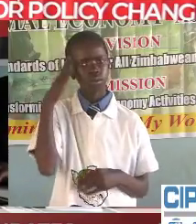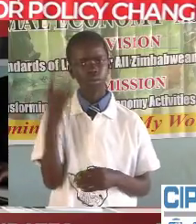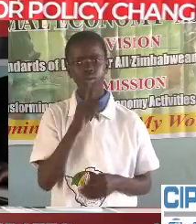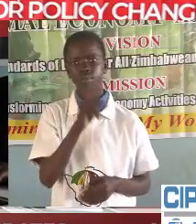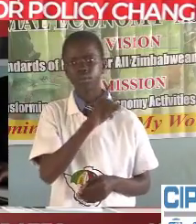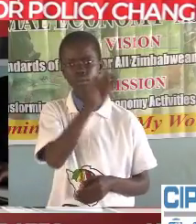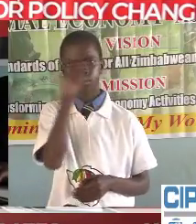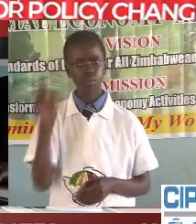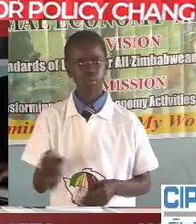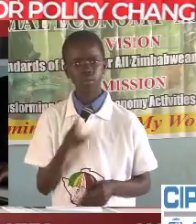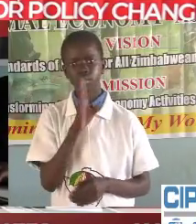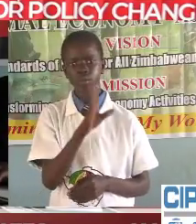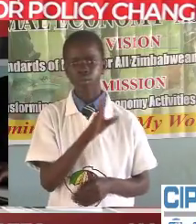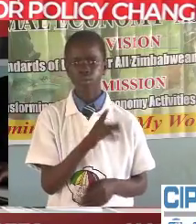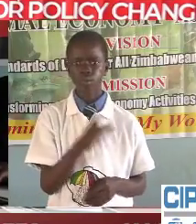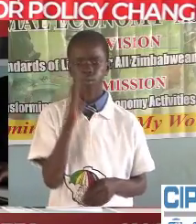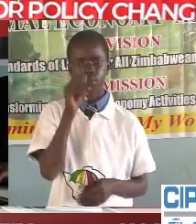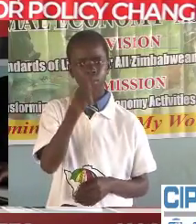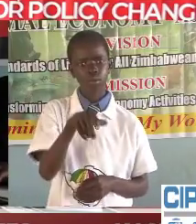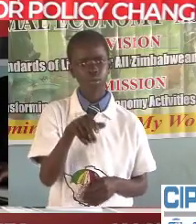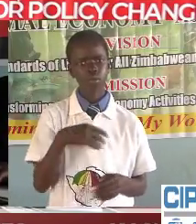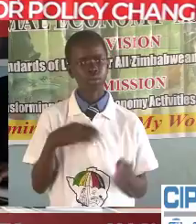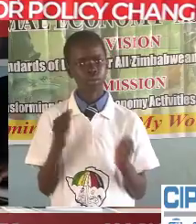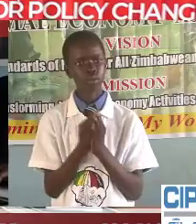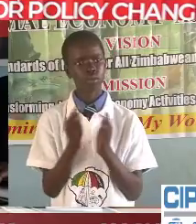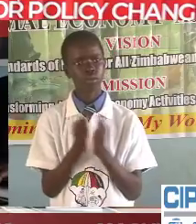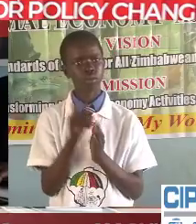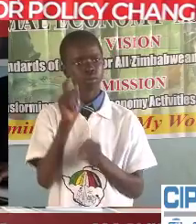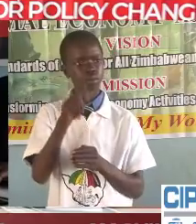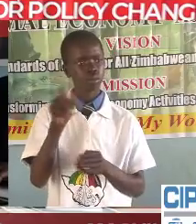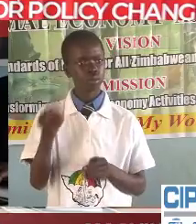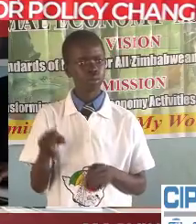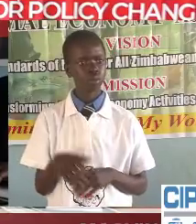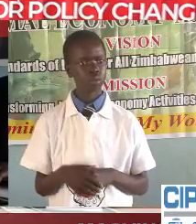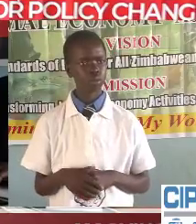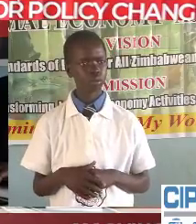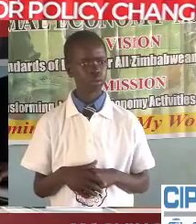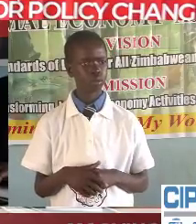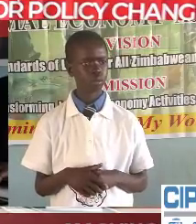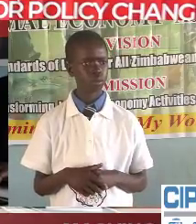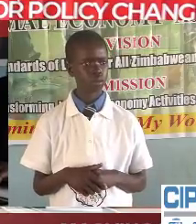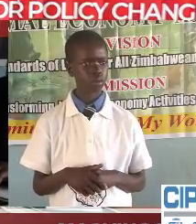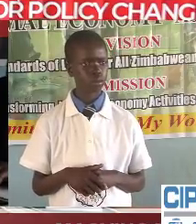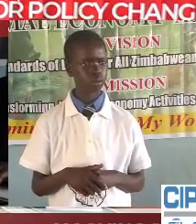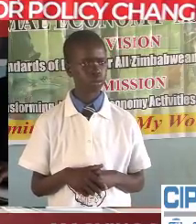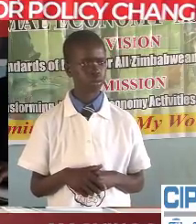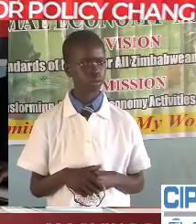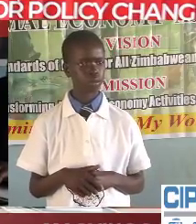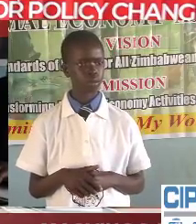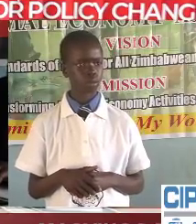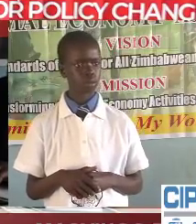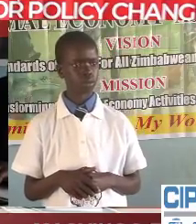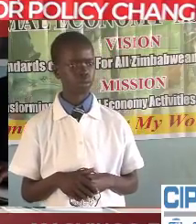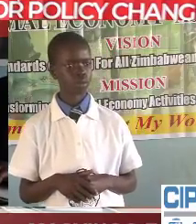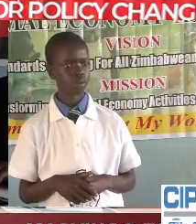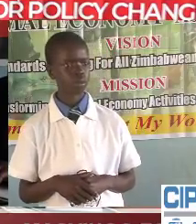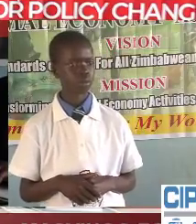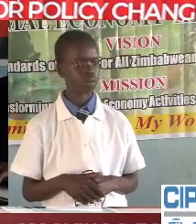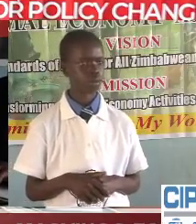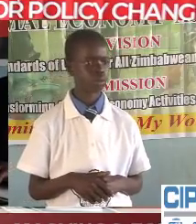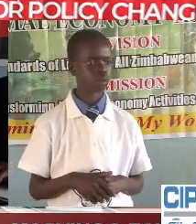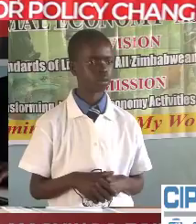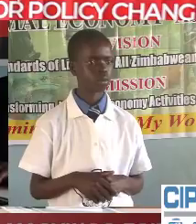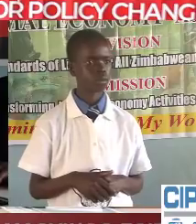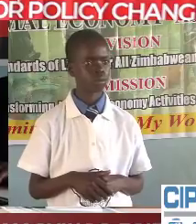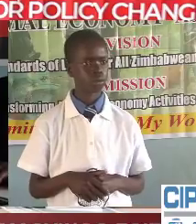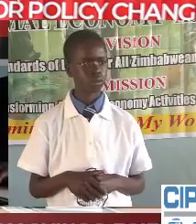kunzwa kutsva kuti kwanzi dai ndandabvunza musazochema nenika muchiti hanzi ndarambidzwa kutaura. Mama